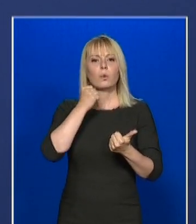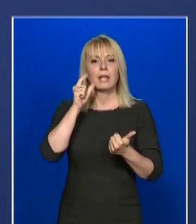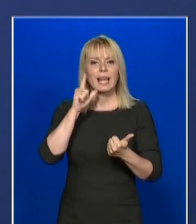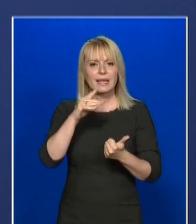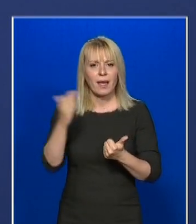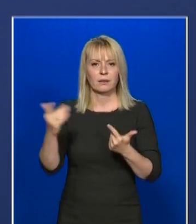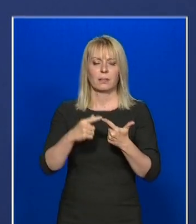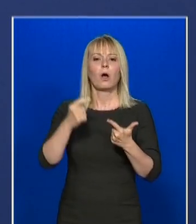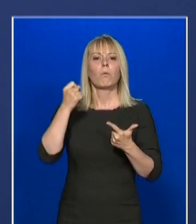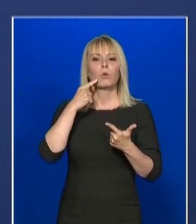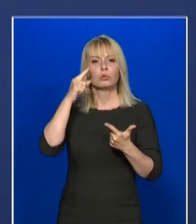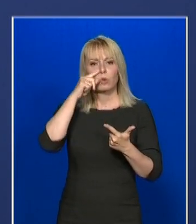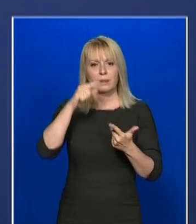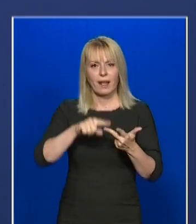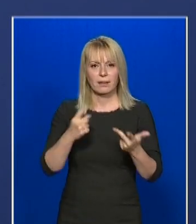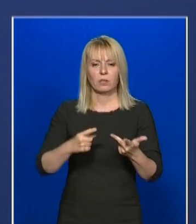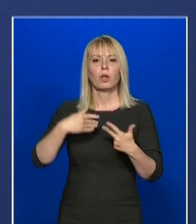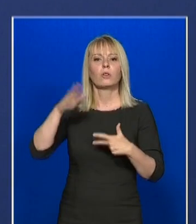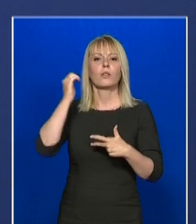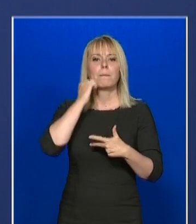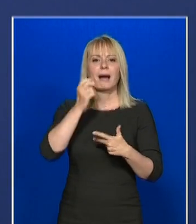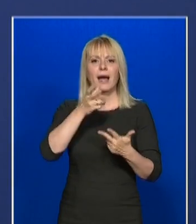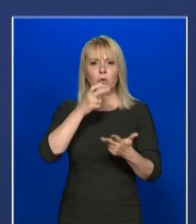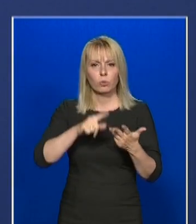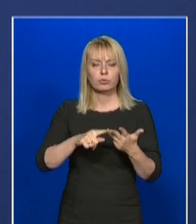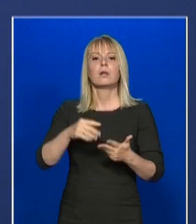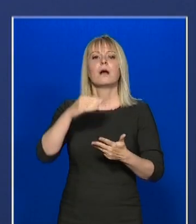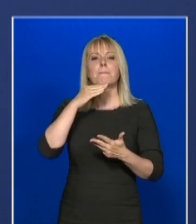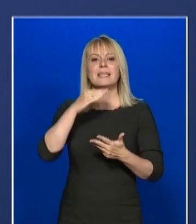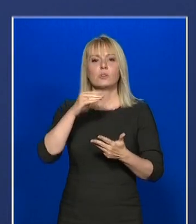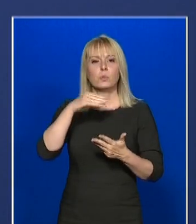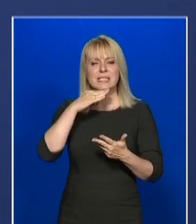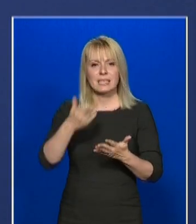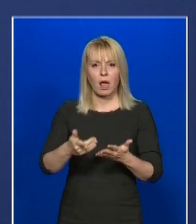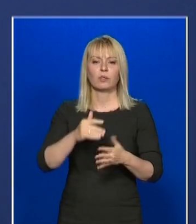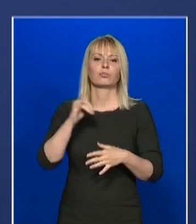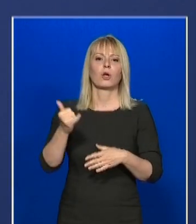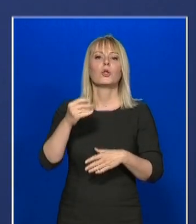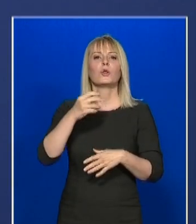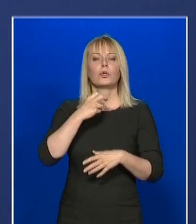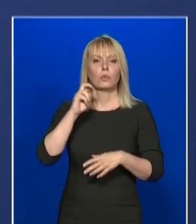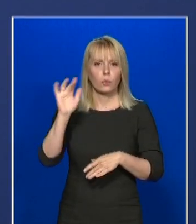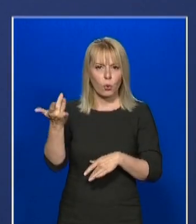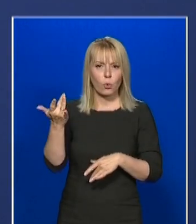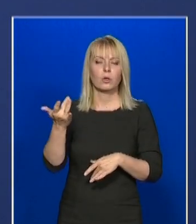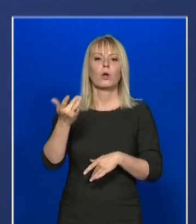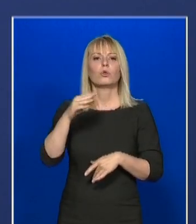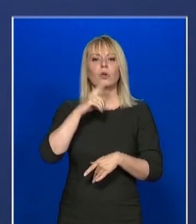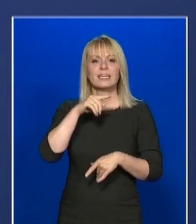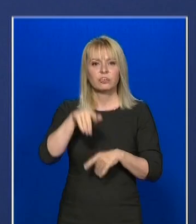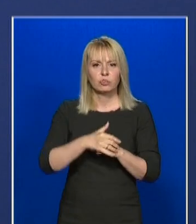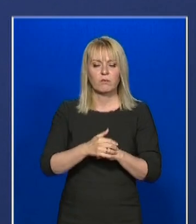borsodnádasd, nagymágocs, mezőszilas, győr, töltéstava, csákánydoroszló,